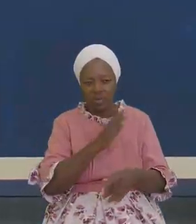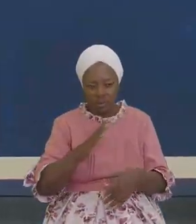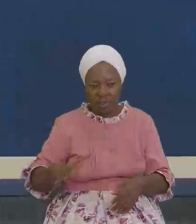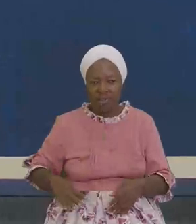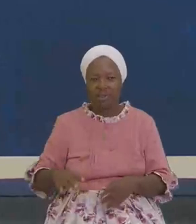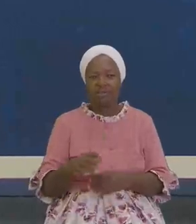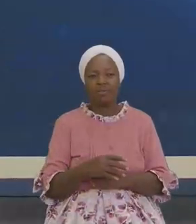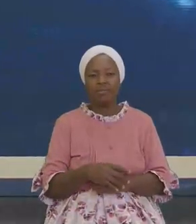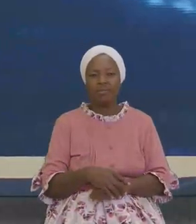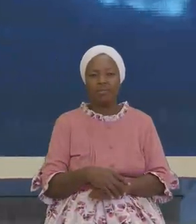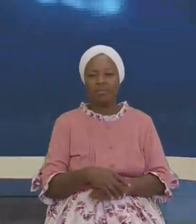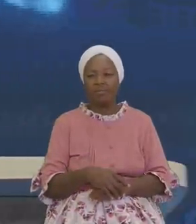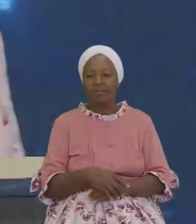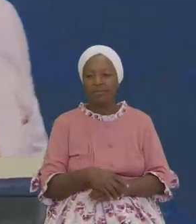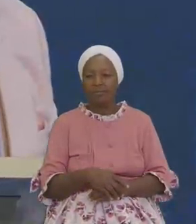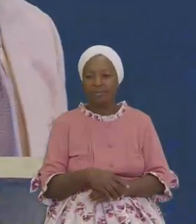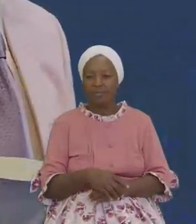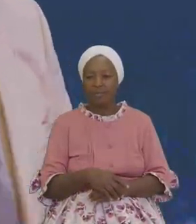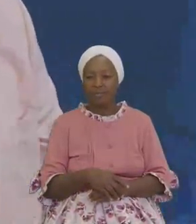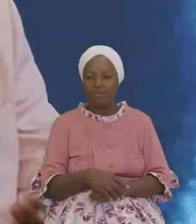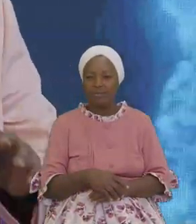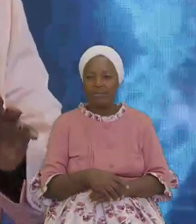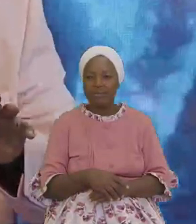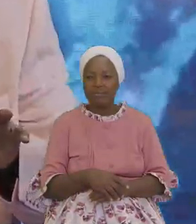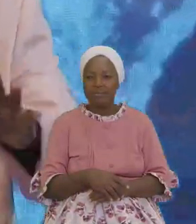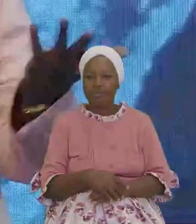la porte est Jésus-Christ.